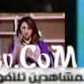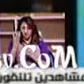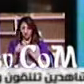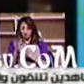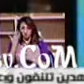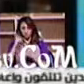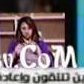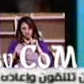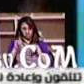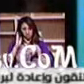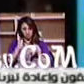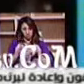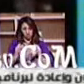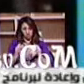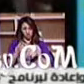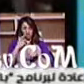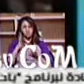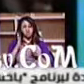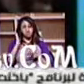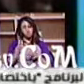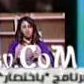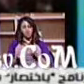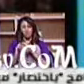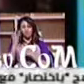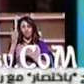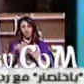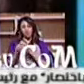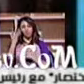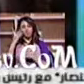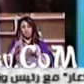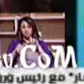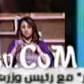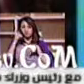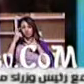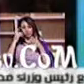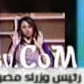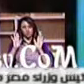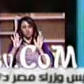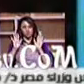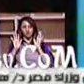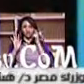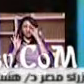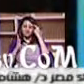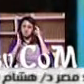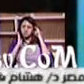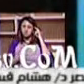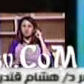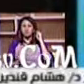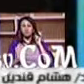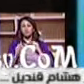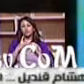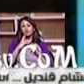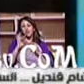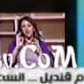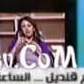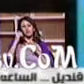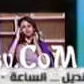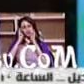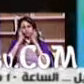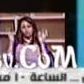مفاجات اتوقع كل يوم مفاجات معرفش ليه بس اتمنى ان ان لغه العقل هي التي تسود والحكماء